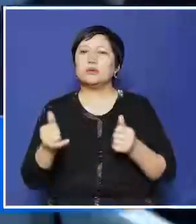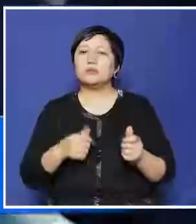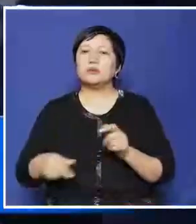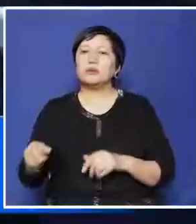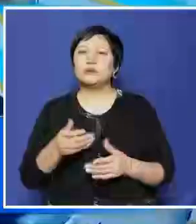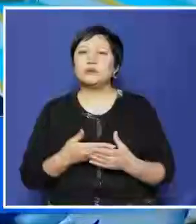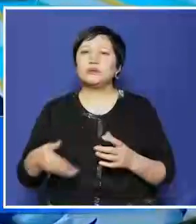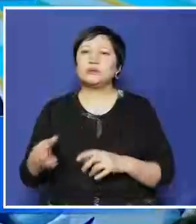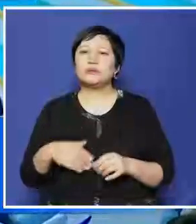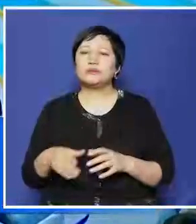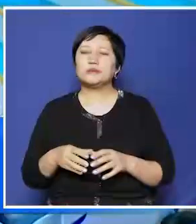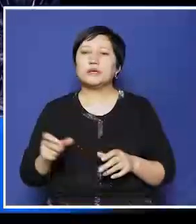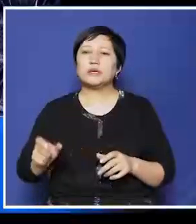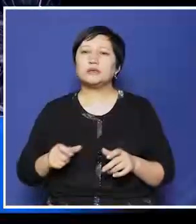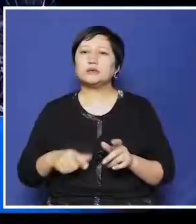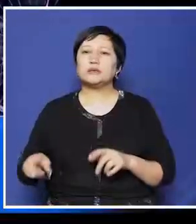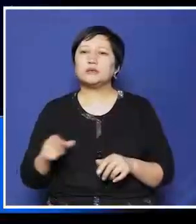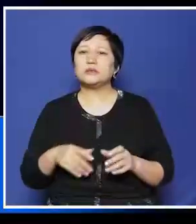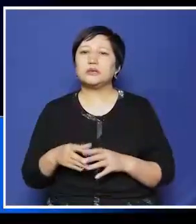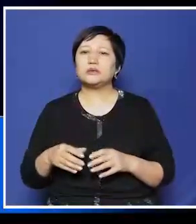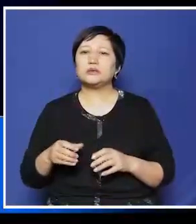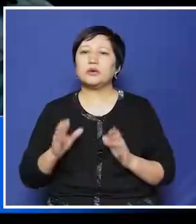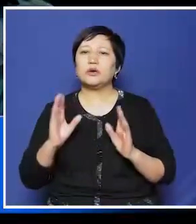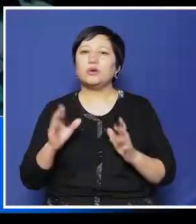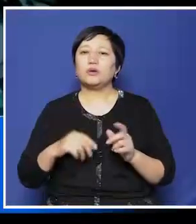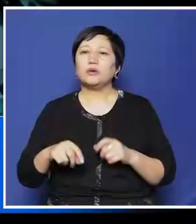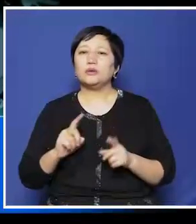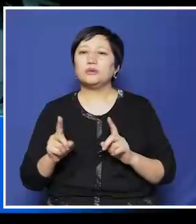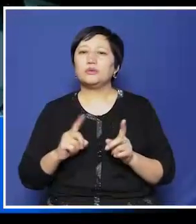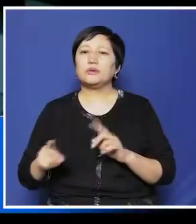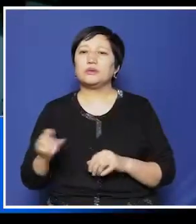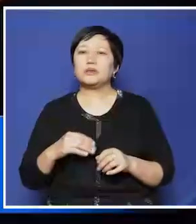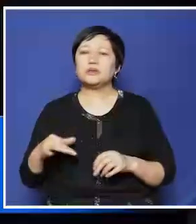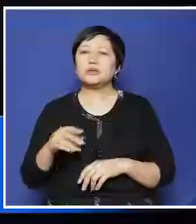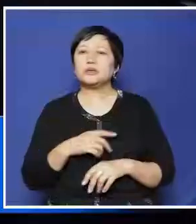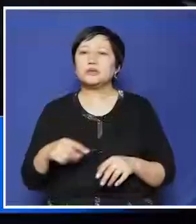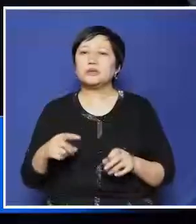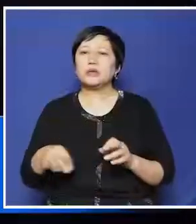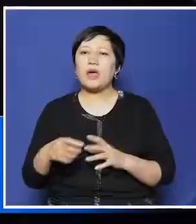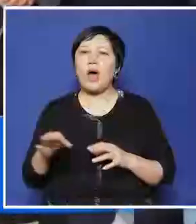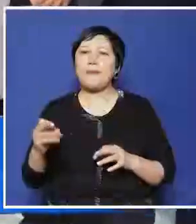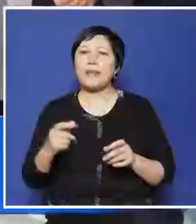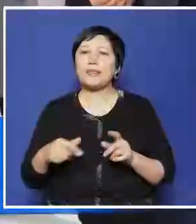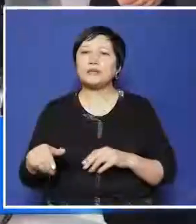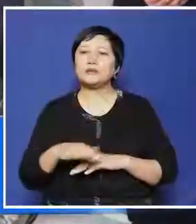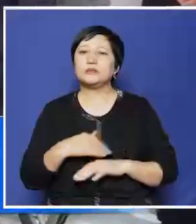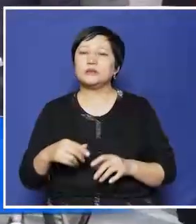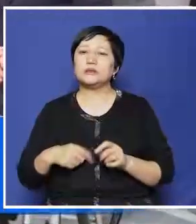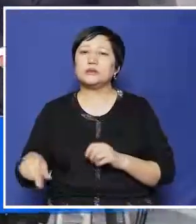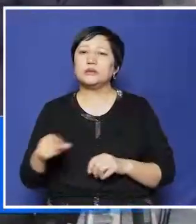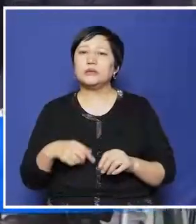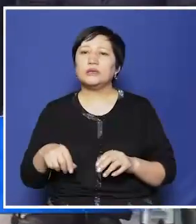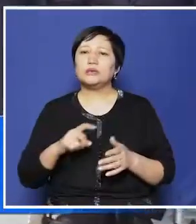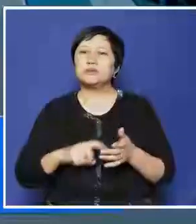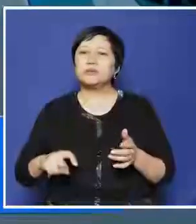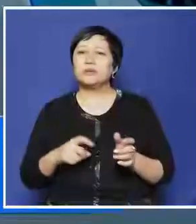Алда 7 партияның кандидаттары сынға түсетін үлкен дода, саяси науқан өтеді. Аманаттықтар елдің жүгін арқалап,